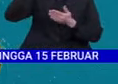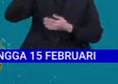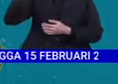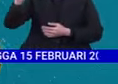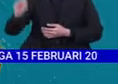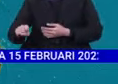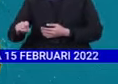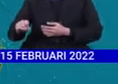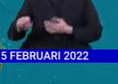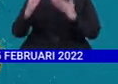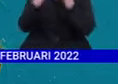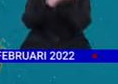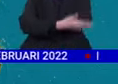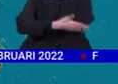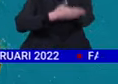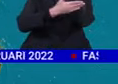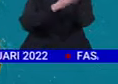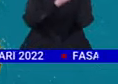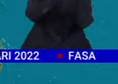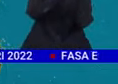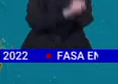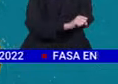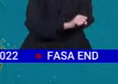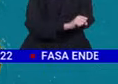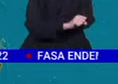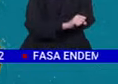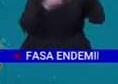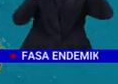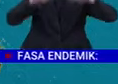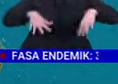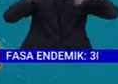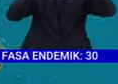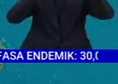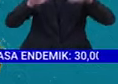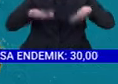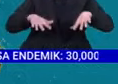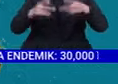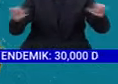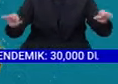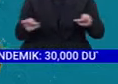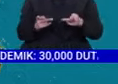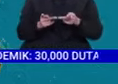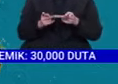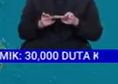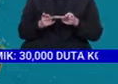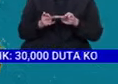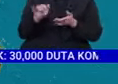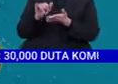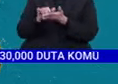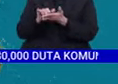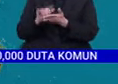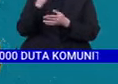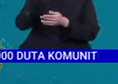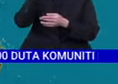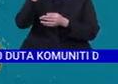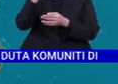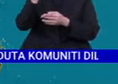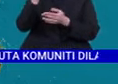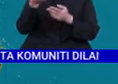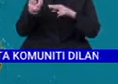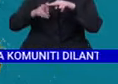Selatan Semenanjung dengan jangkauan keadaan hujan lebat melibatkan kawasan yang tersebut akan meningkat